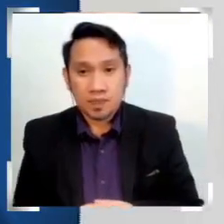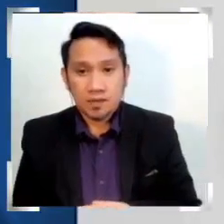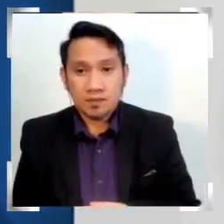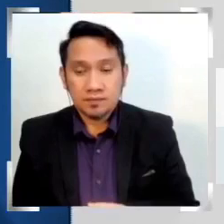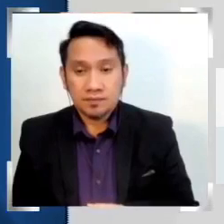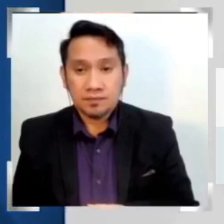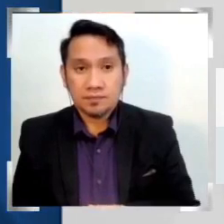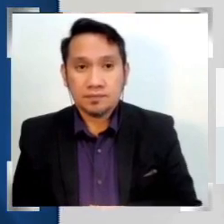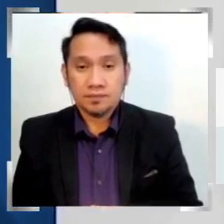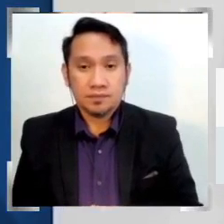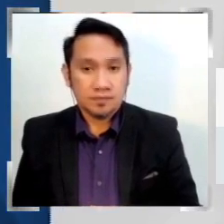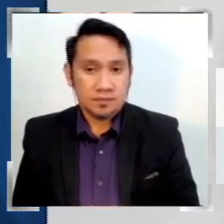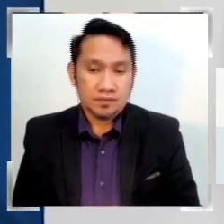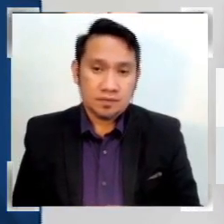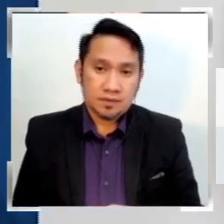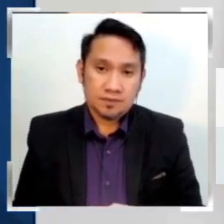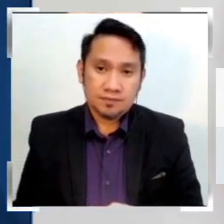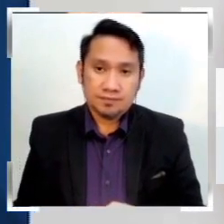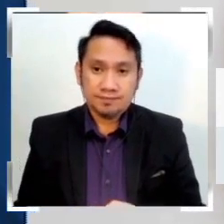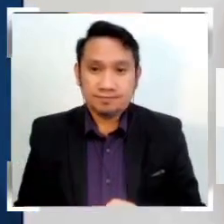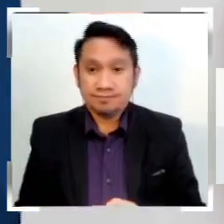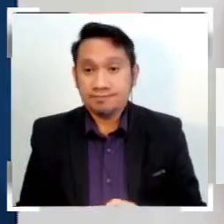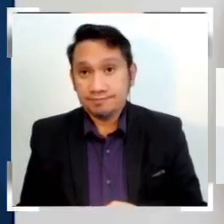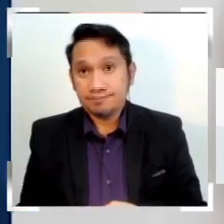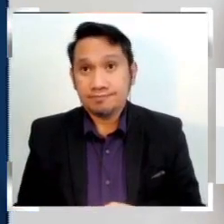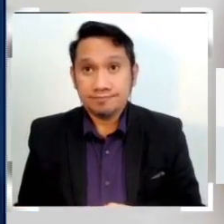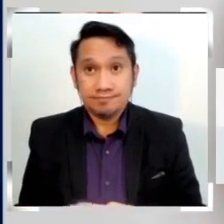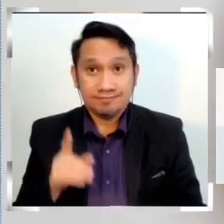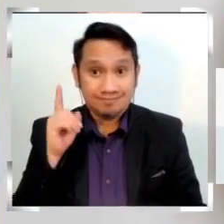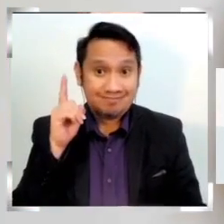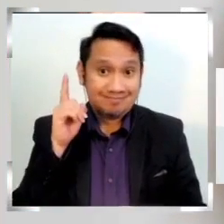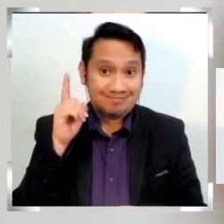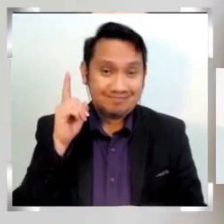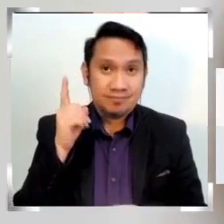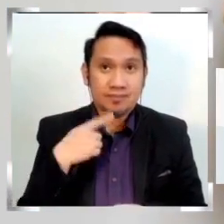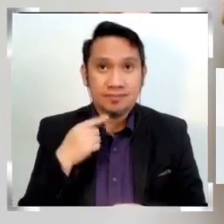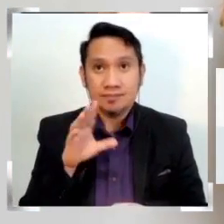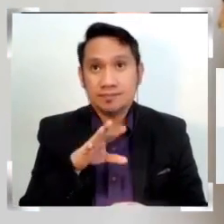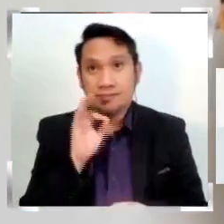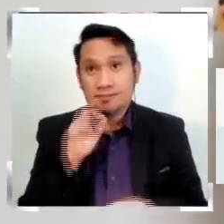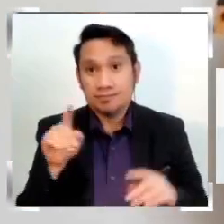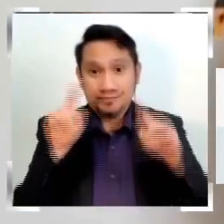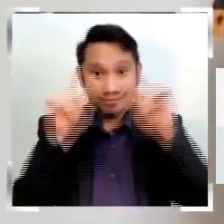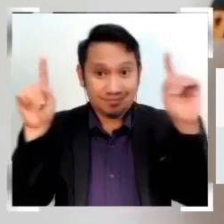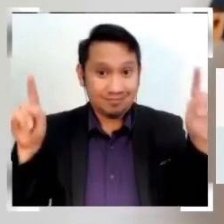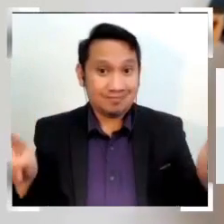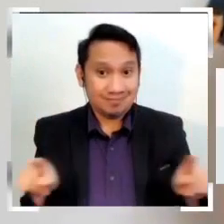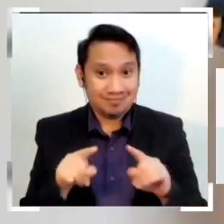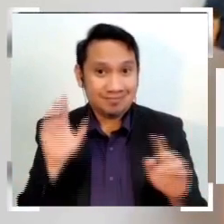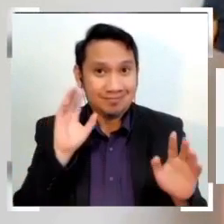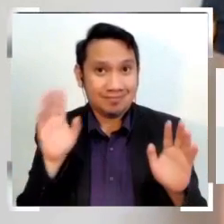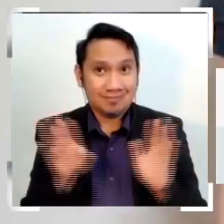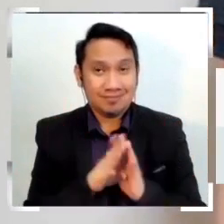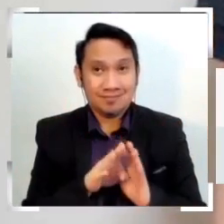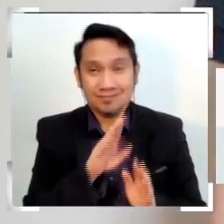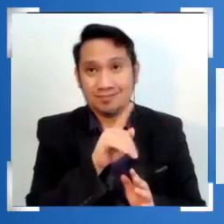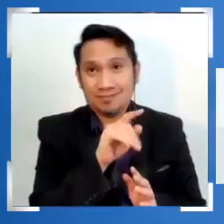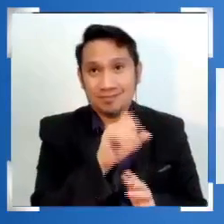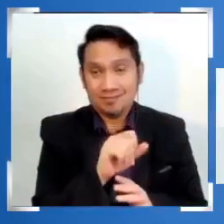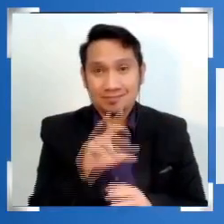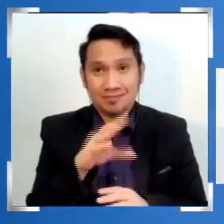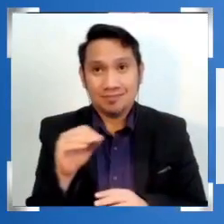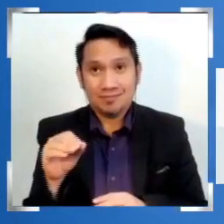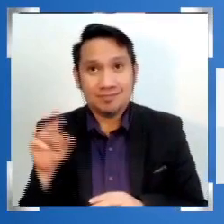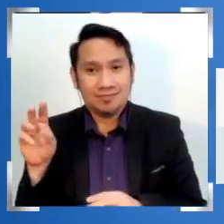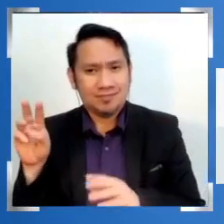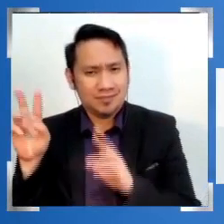A big shout-out para sa ARMY at Inner Circle. Spotted in one frame si Jin ng BTS. At Kang Seung-yeon ng winner. Si